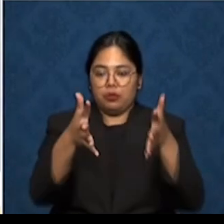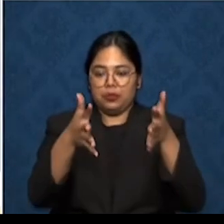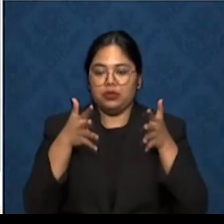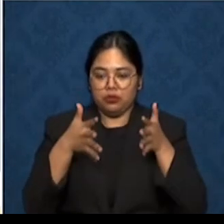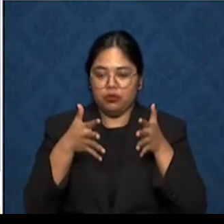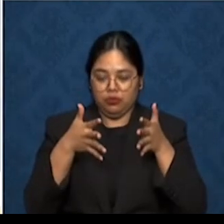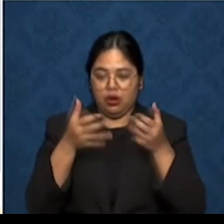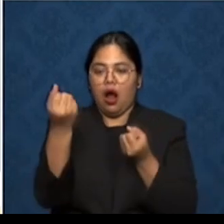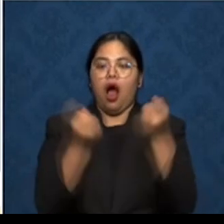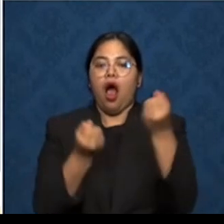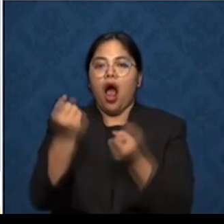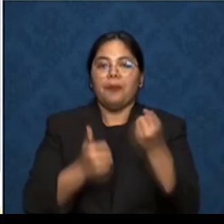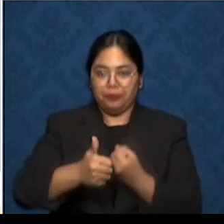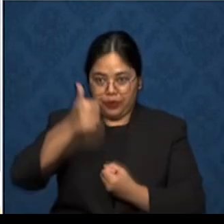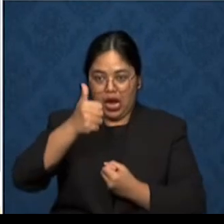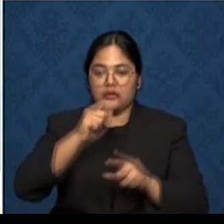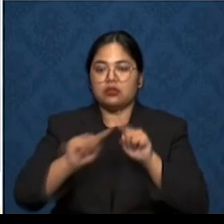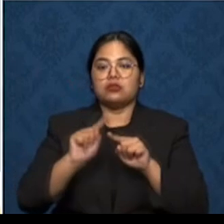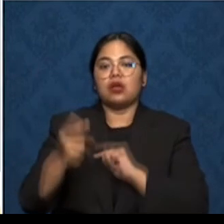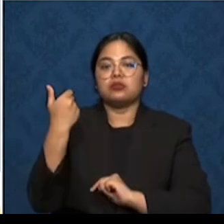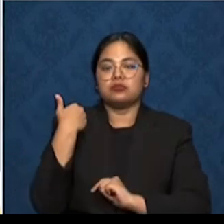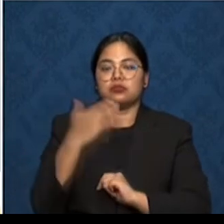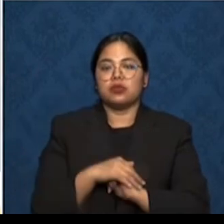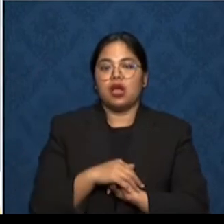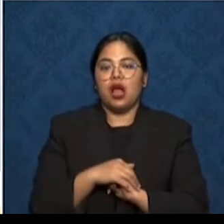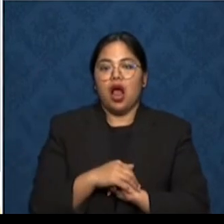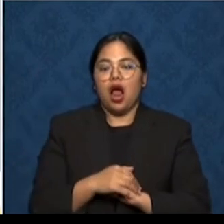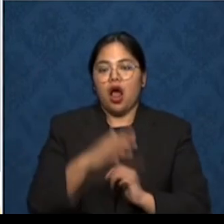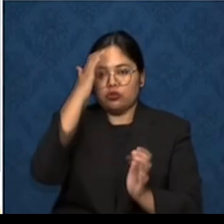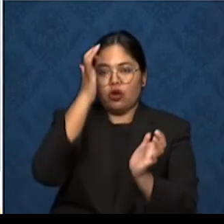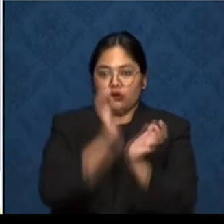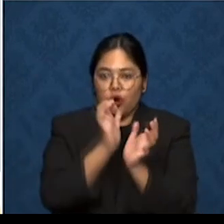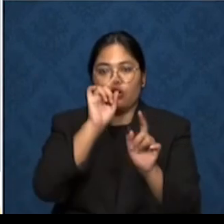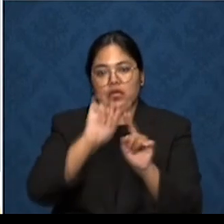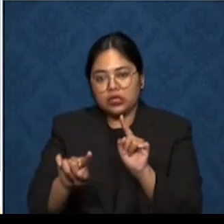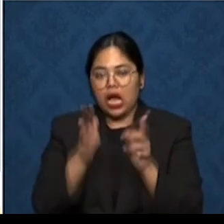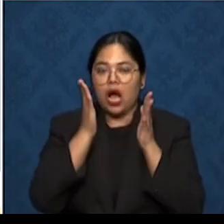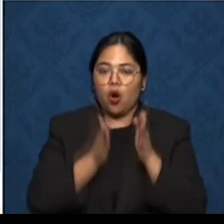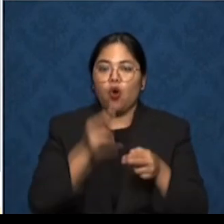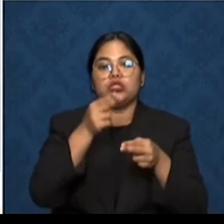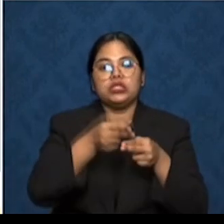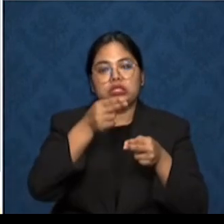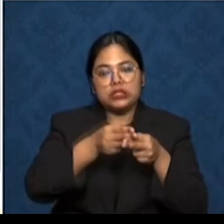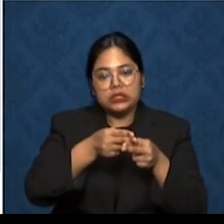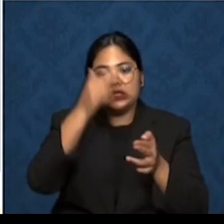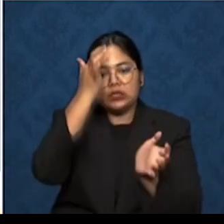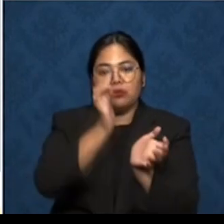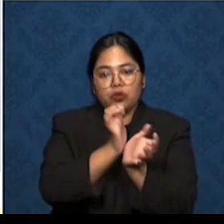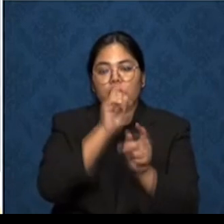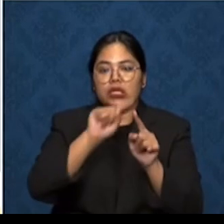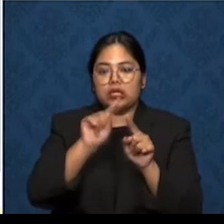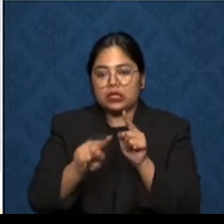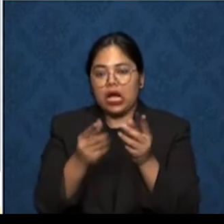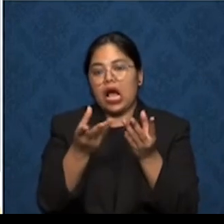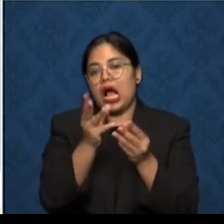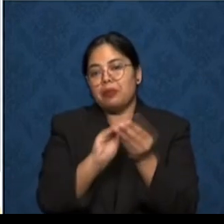ครับมตวเลกมากเลยระบไอยชดเจนเลยนะครับทางชื่อสถานีตำรวจชื่อจตาที่ตำรวจเบอรโรศัพท์จำนวนเงินและ